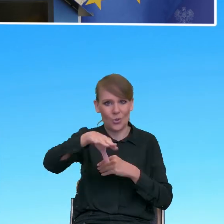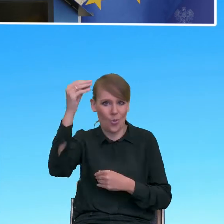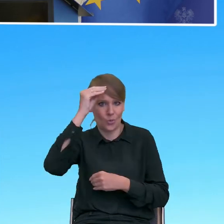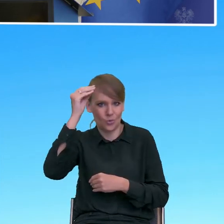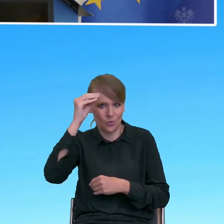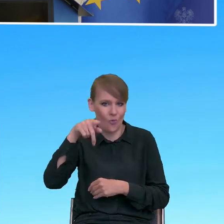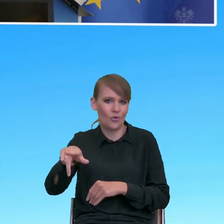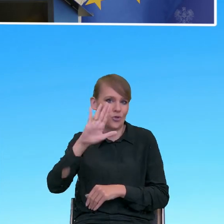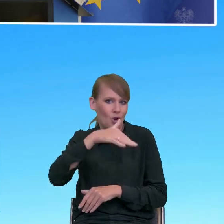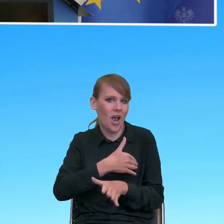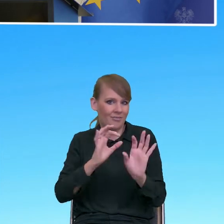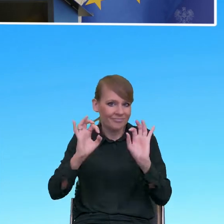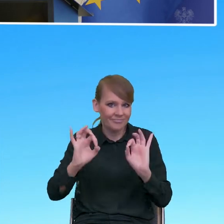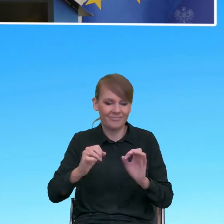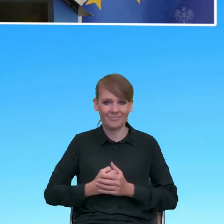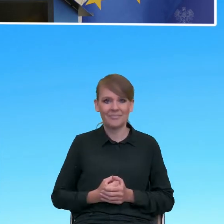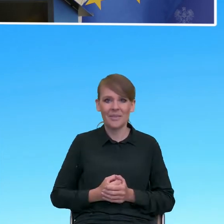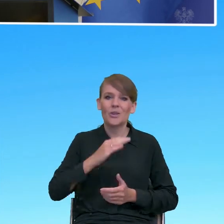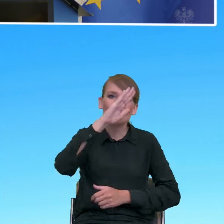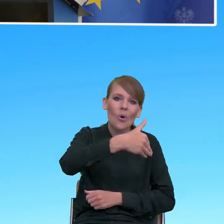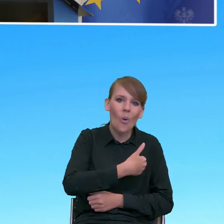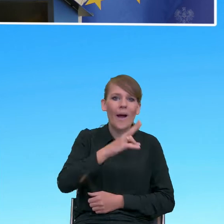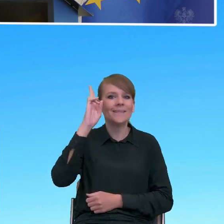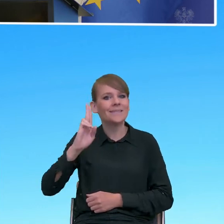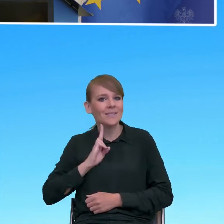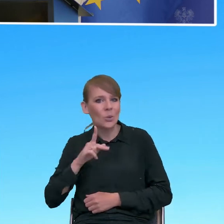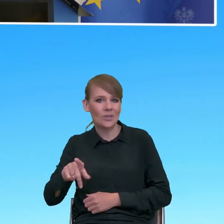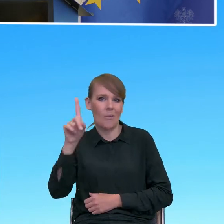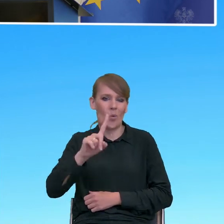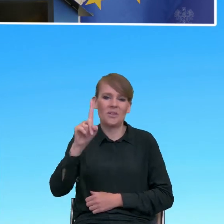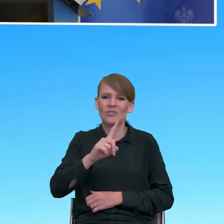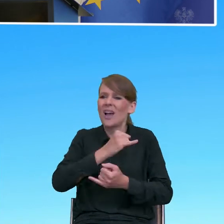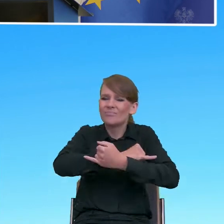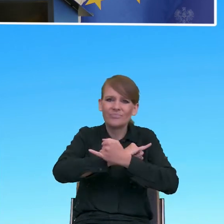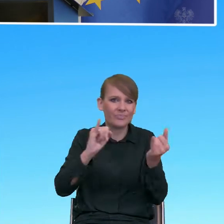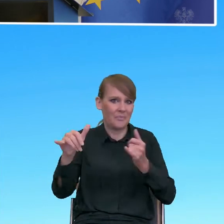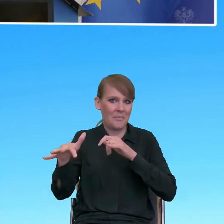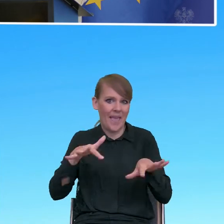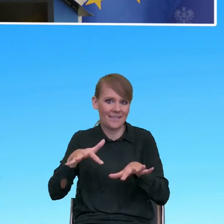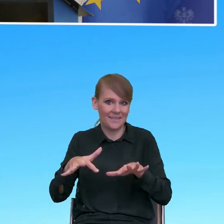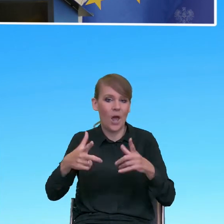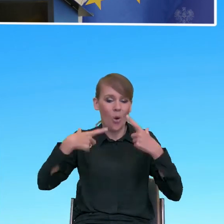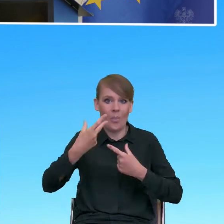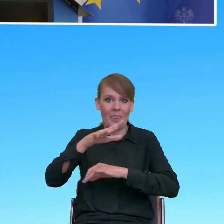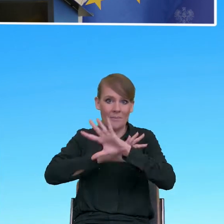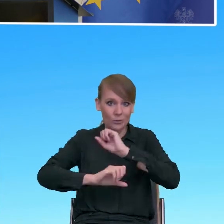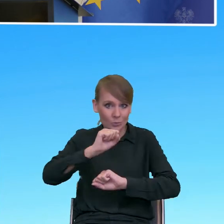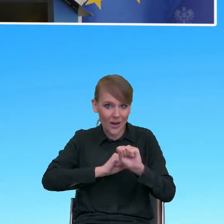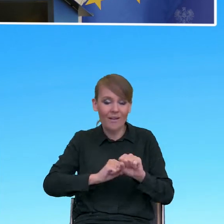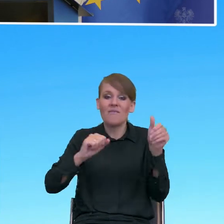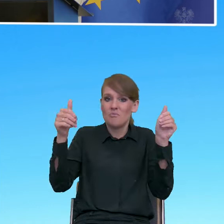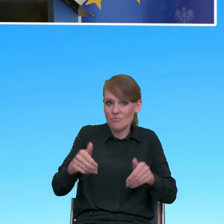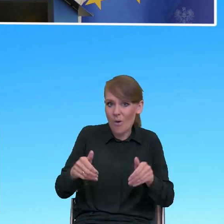przyjazne. Szkoły, instytucje pożytku publicznego, wszędzie tam, gdzie osoby z niepełnosprawnościami